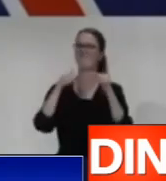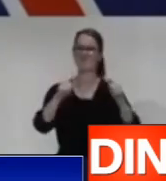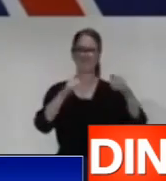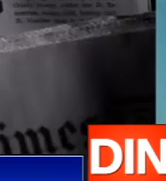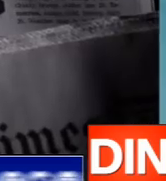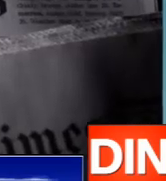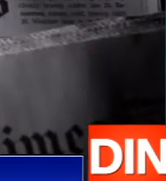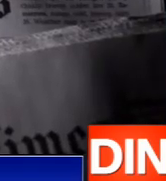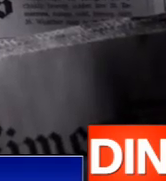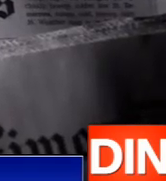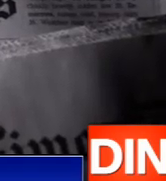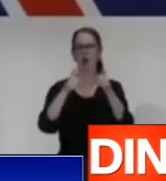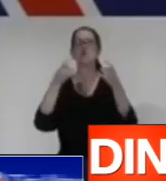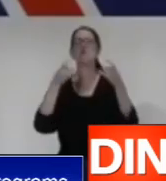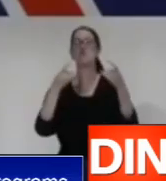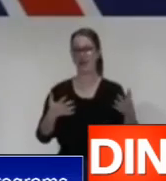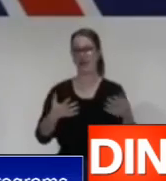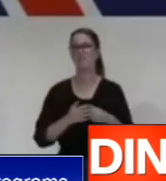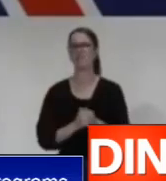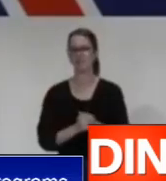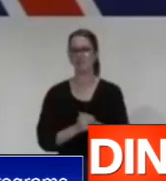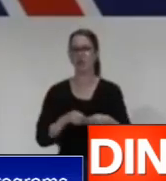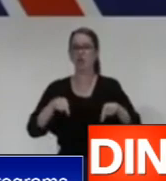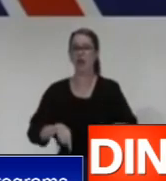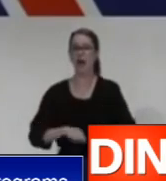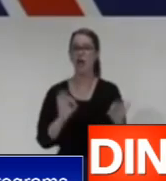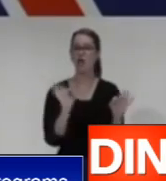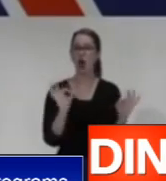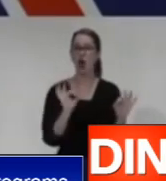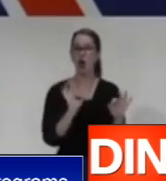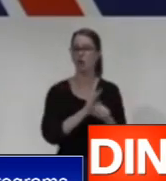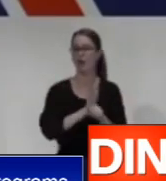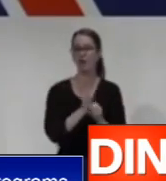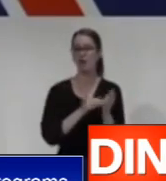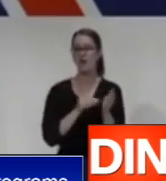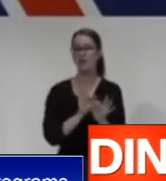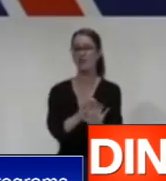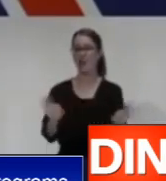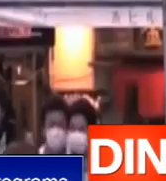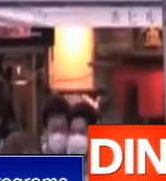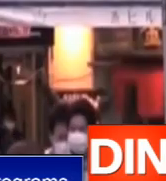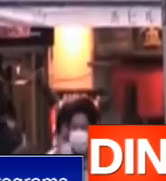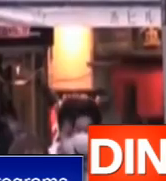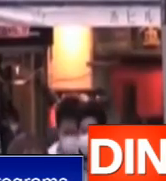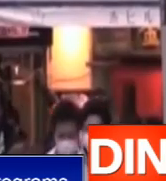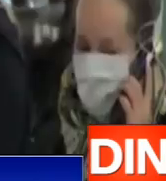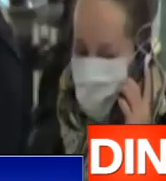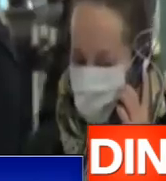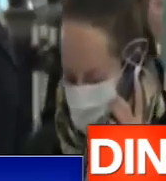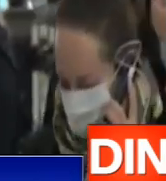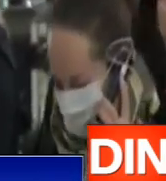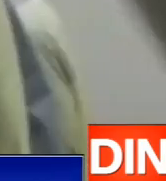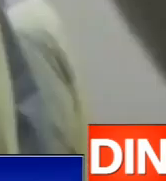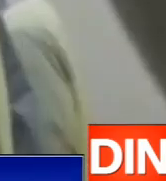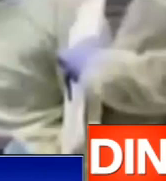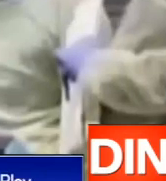level 1. अमरीकी जरीदे ने न्यूजीलैंड की वज़ीर आज़म जेसिंडा आर्डर्न के इकदामात को काबिले तहसीन करार दिया जिनकी बदौलत मुल्क से कोरोना का खात्मा